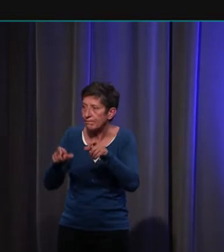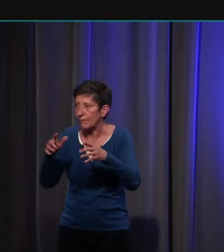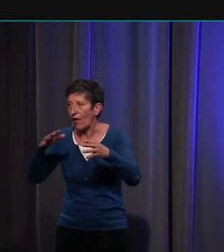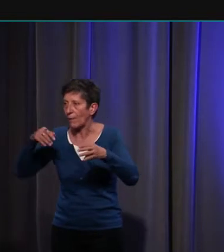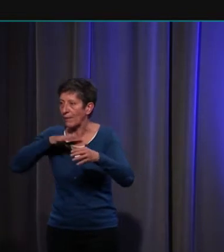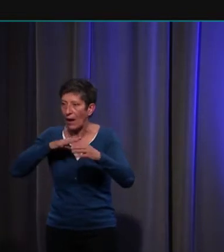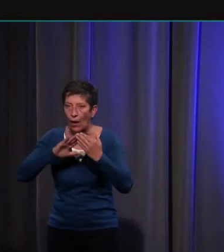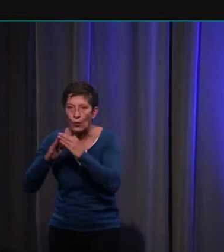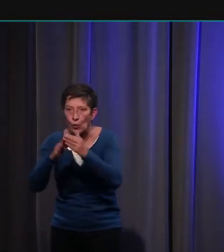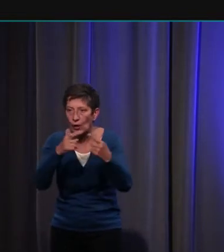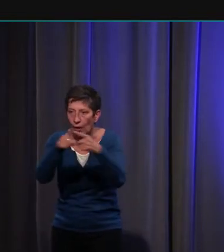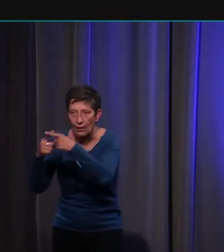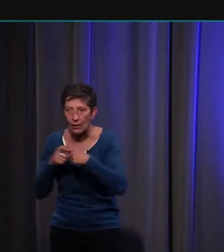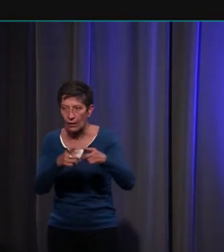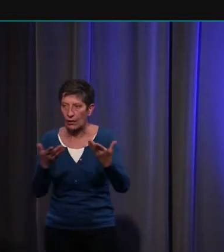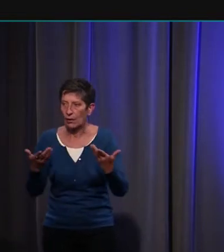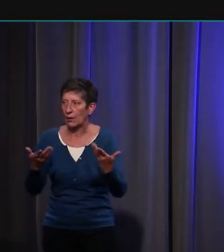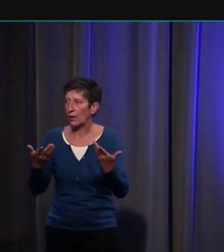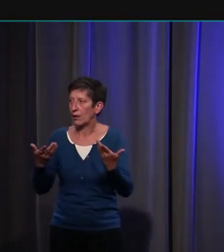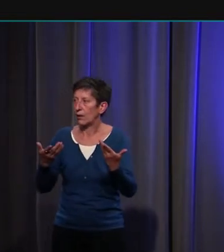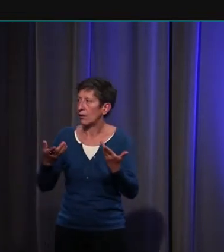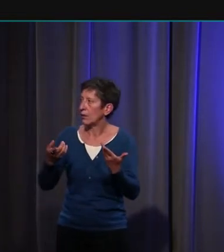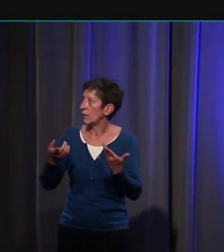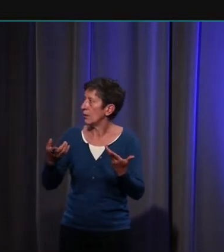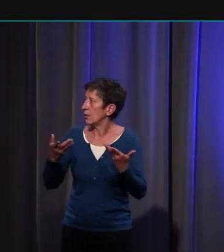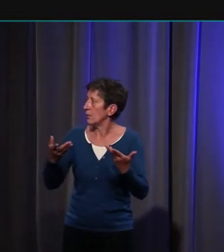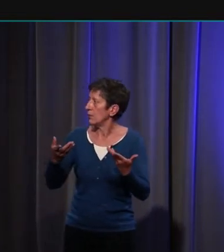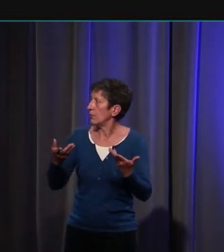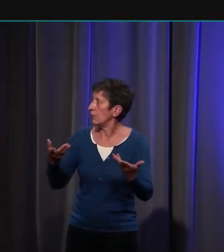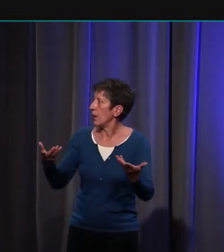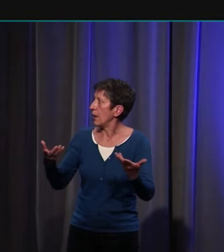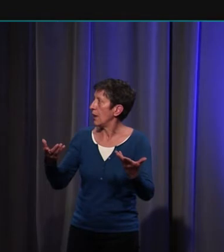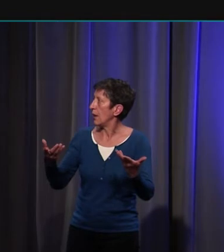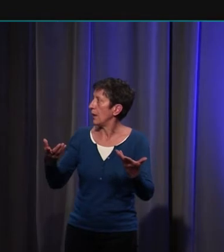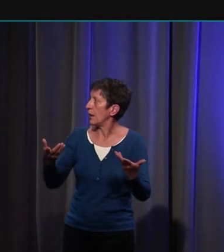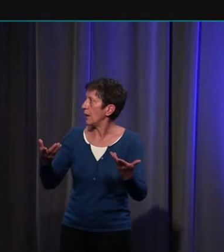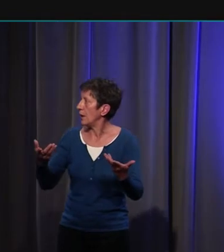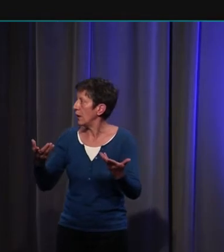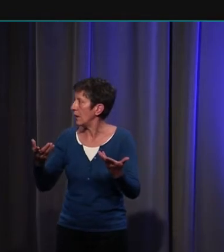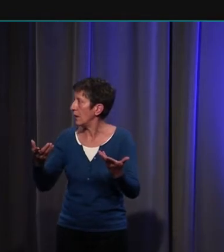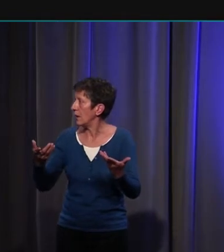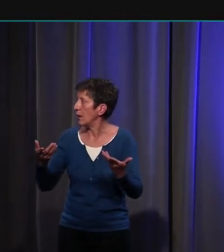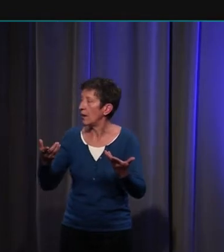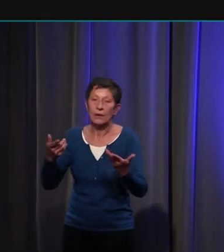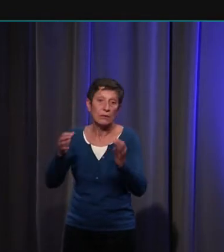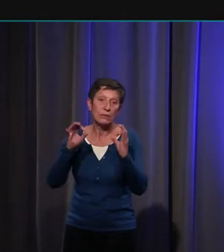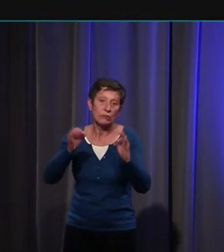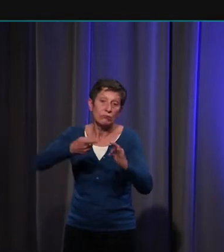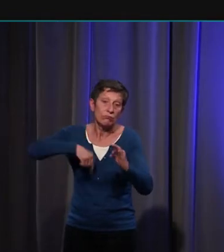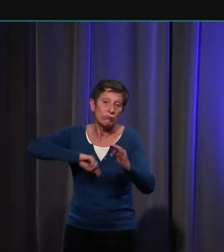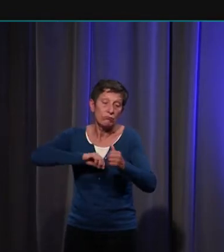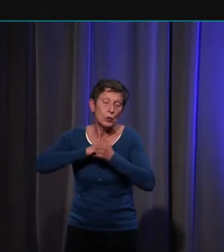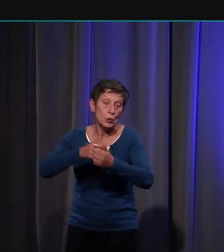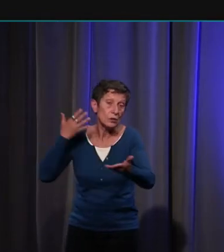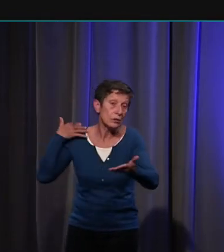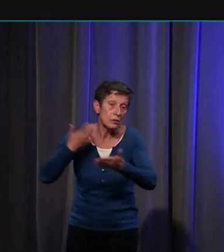alors que nous nous sommes nous sommes dans cette lorsque dans le droit fil de ce que nous je vous ai raconté pour nous la